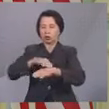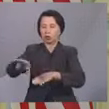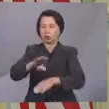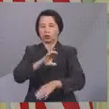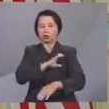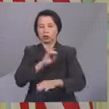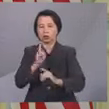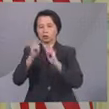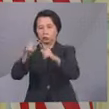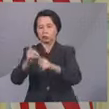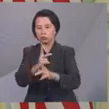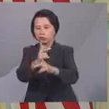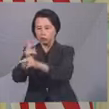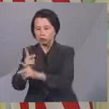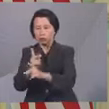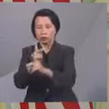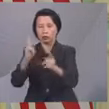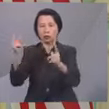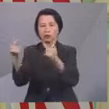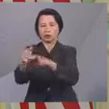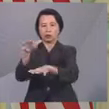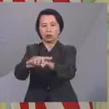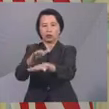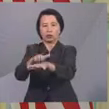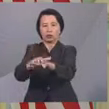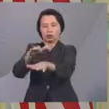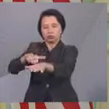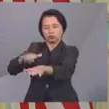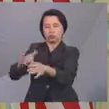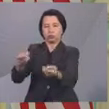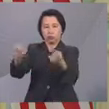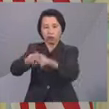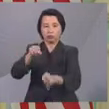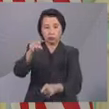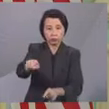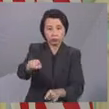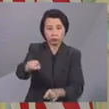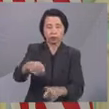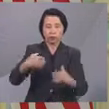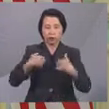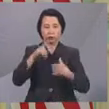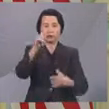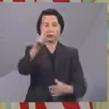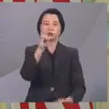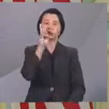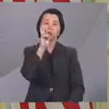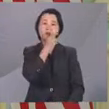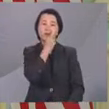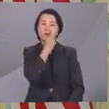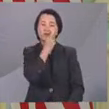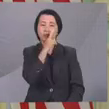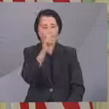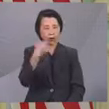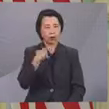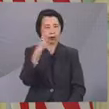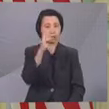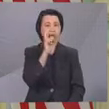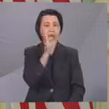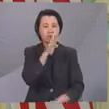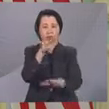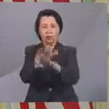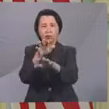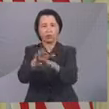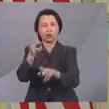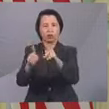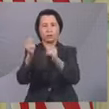mereka untuk mengawal keadaan kesesakan yang berlaku di situ. Ada satu restoran didapati terlalu